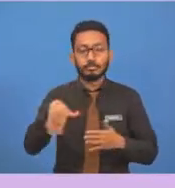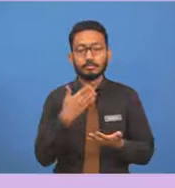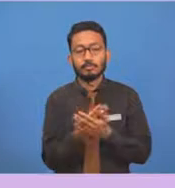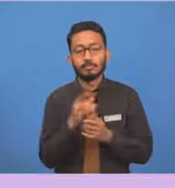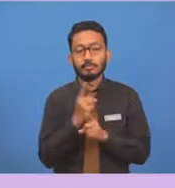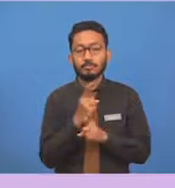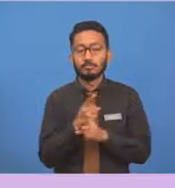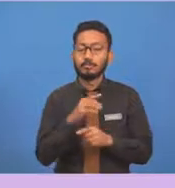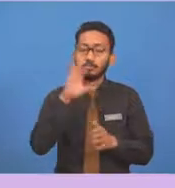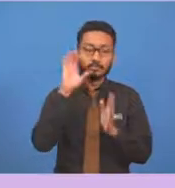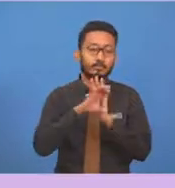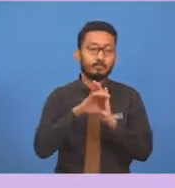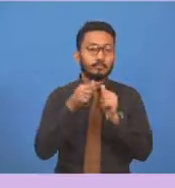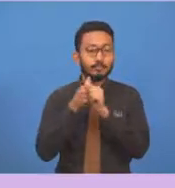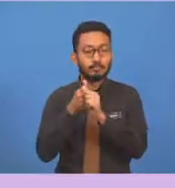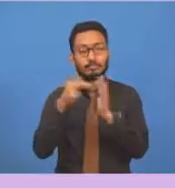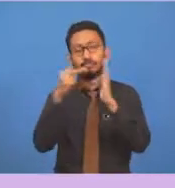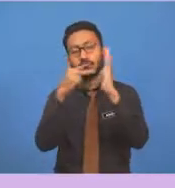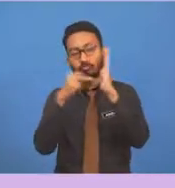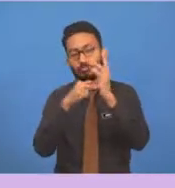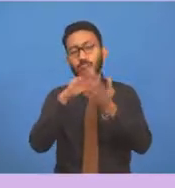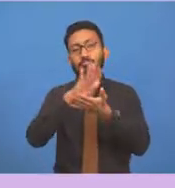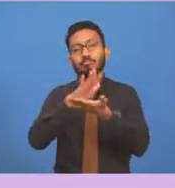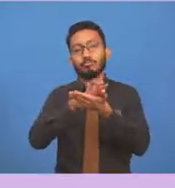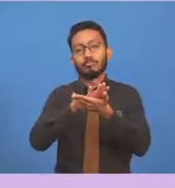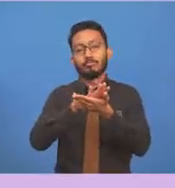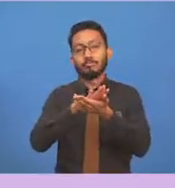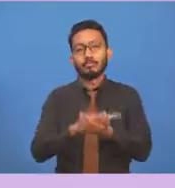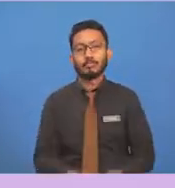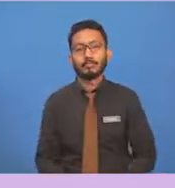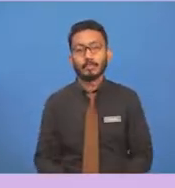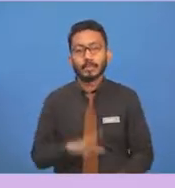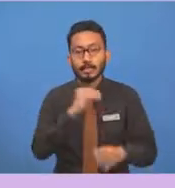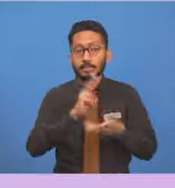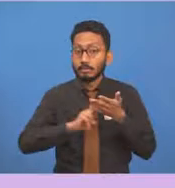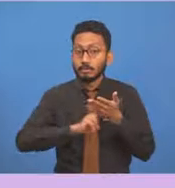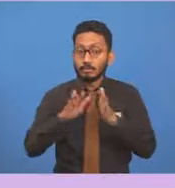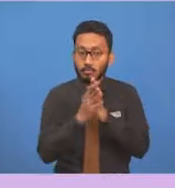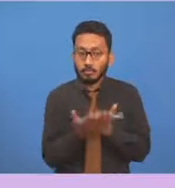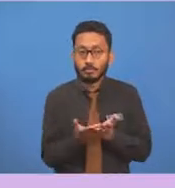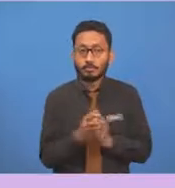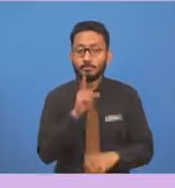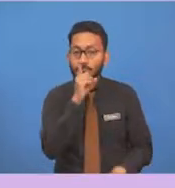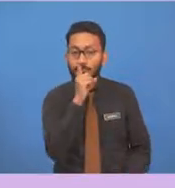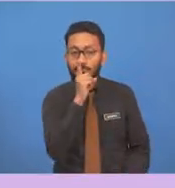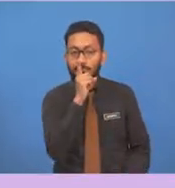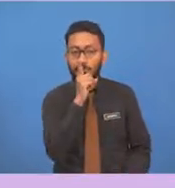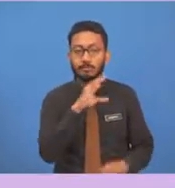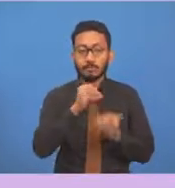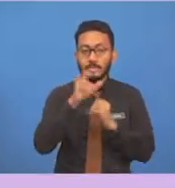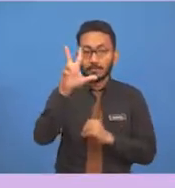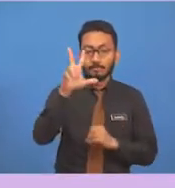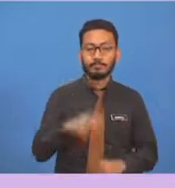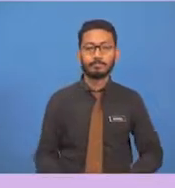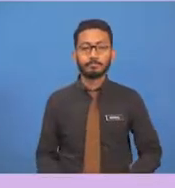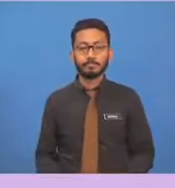itu mematuhi peraturan bilik perpustakaan dan membaca buku dengan senyap. Gambar ketiga,